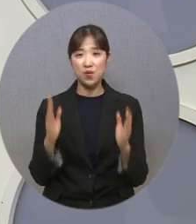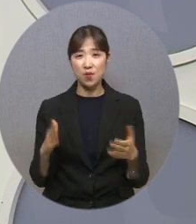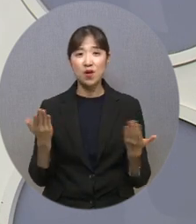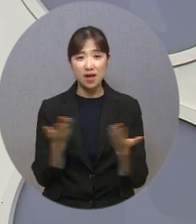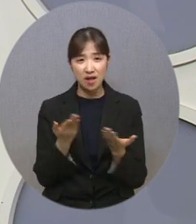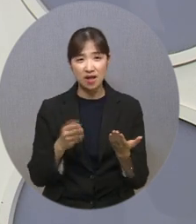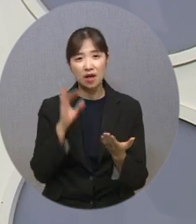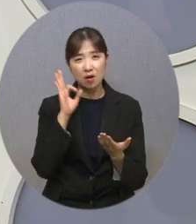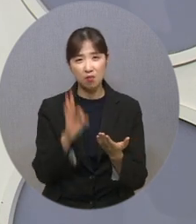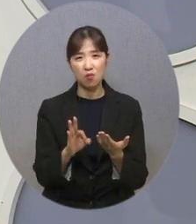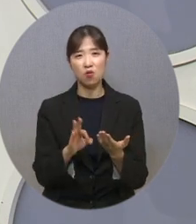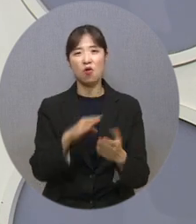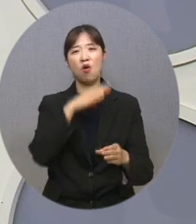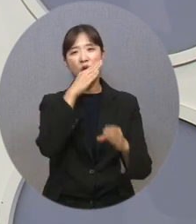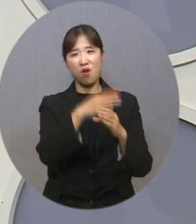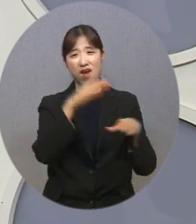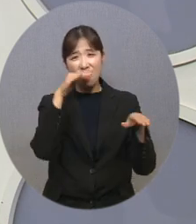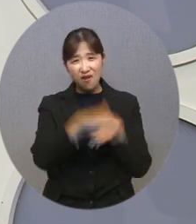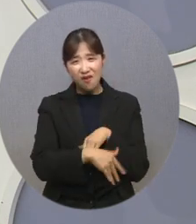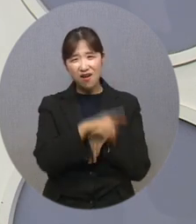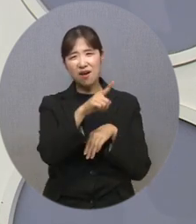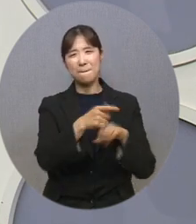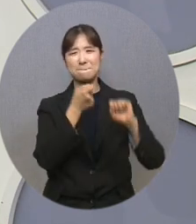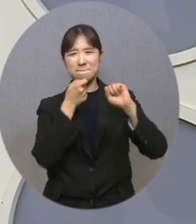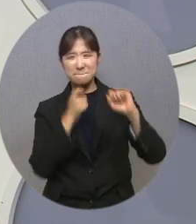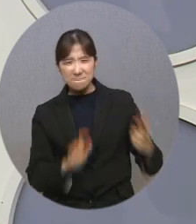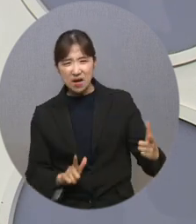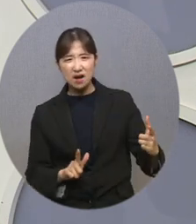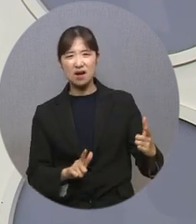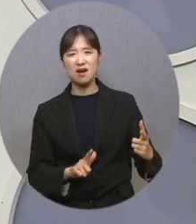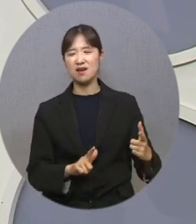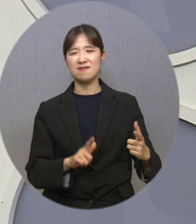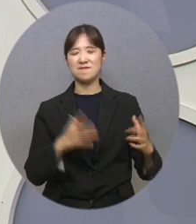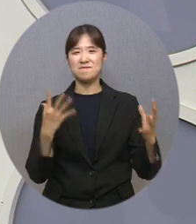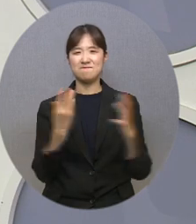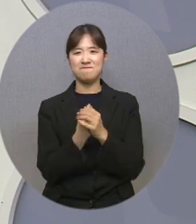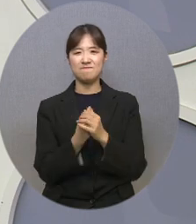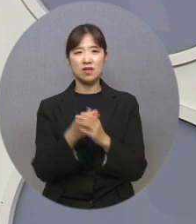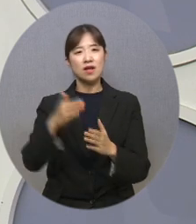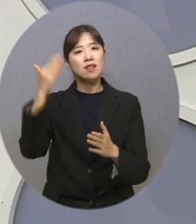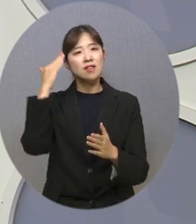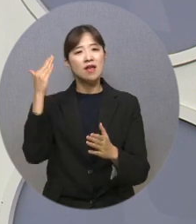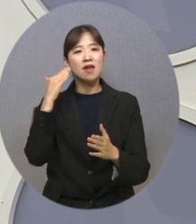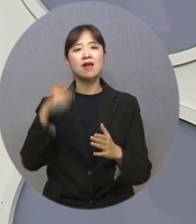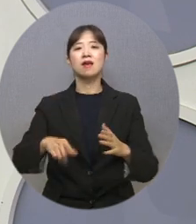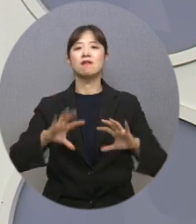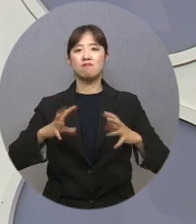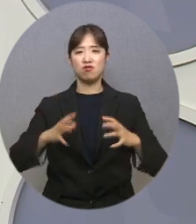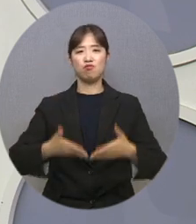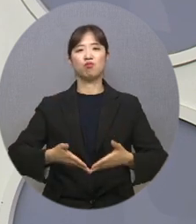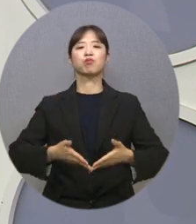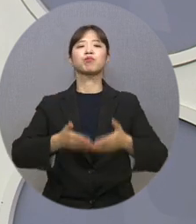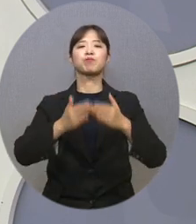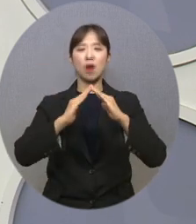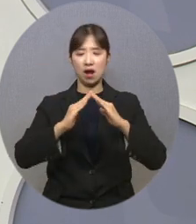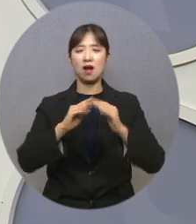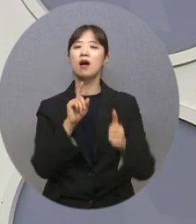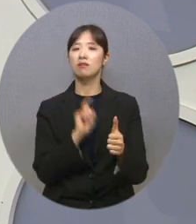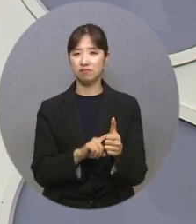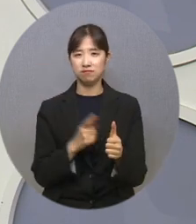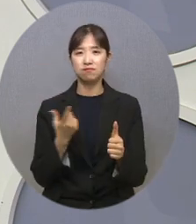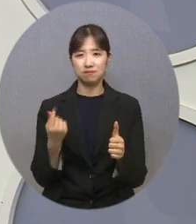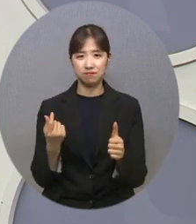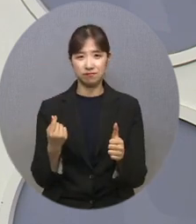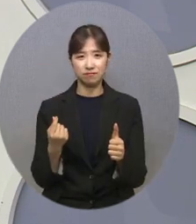흔적은요. 공산주의와 맞서서 정면 돌파해서 대한민국을 건국했던 그런